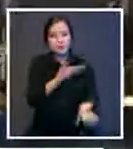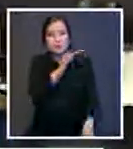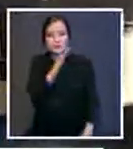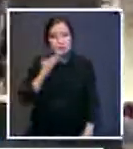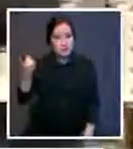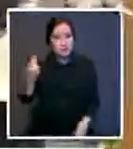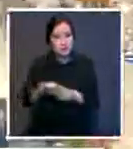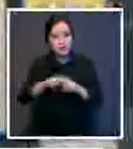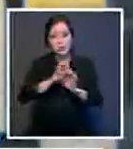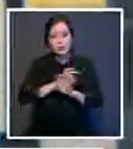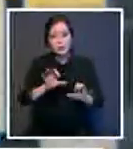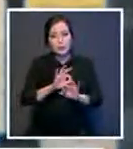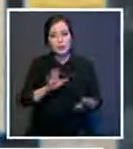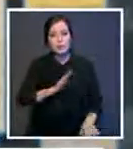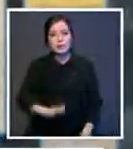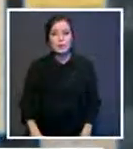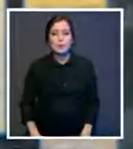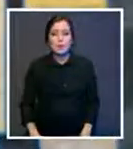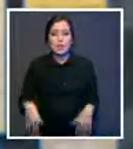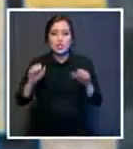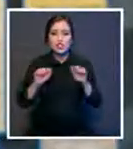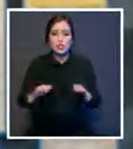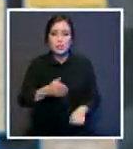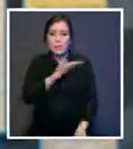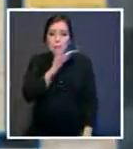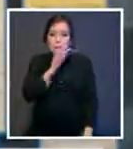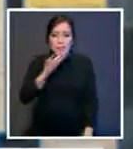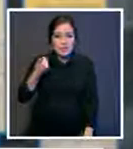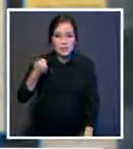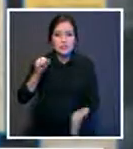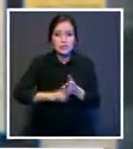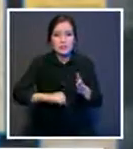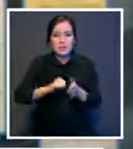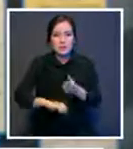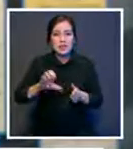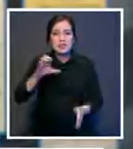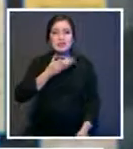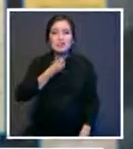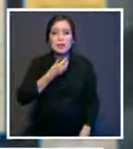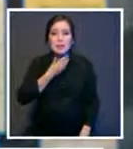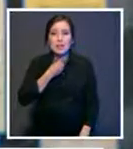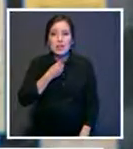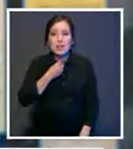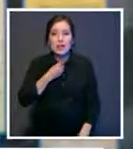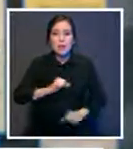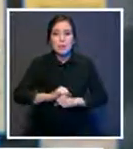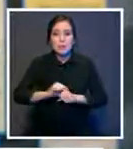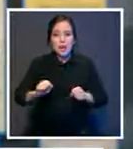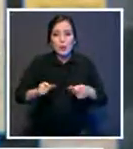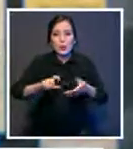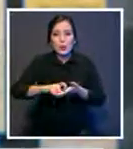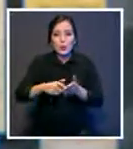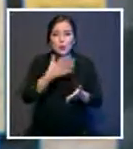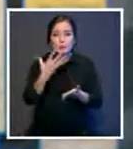қатысушылар. Шешілмеген себебі Семей полигонының зардабына арналған заңның